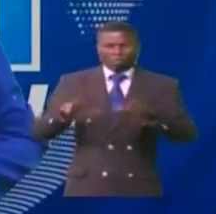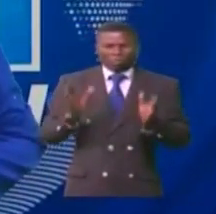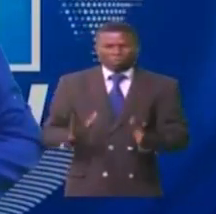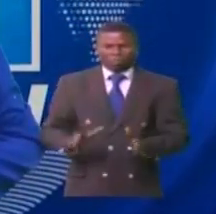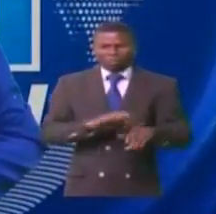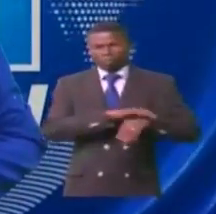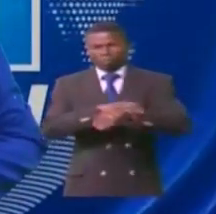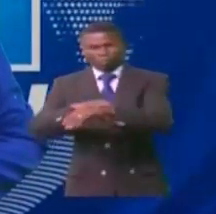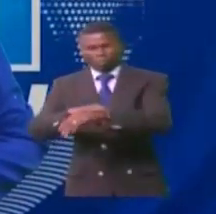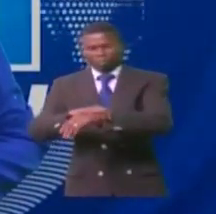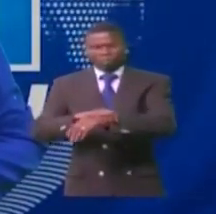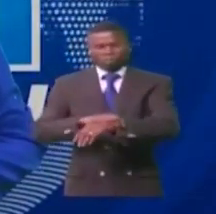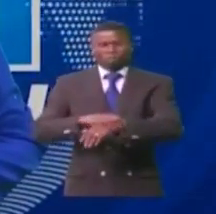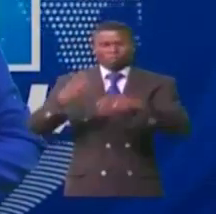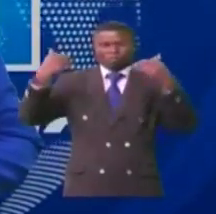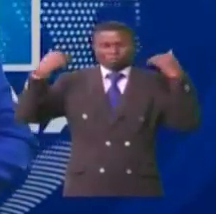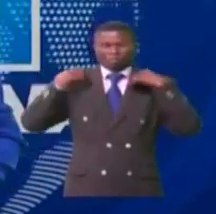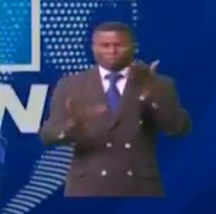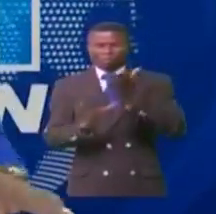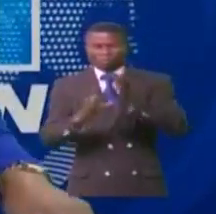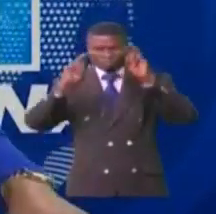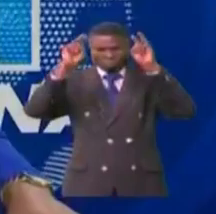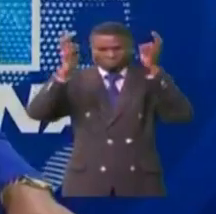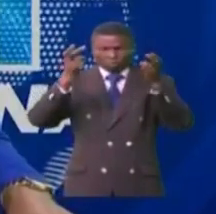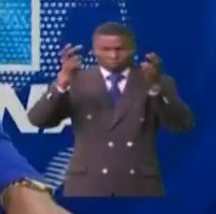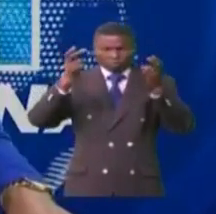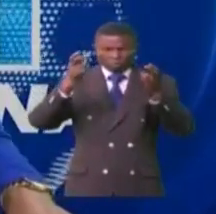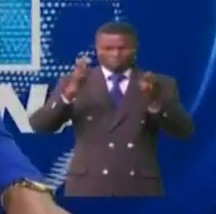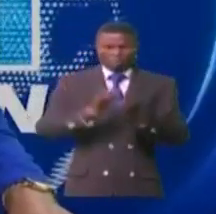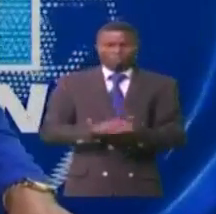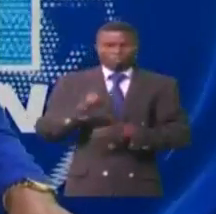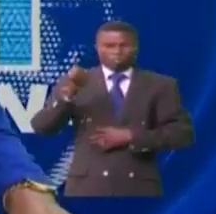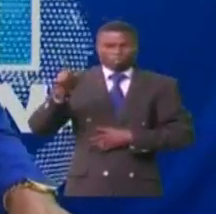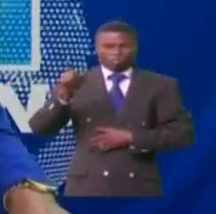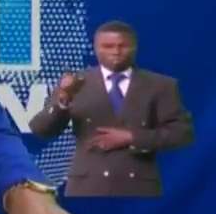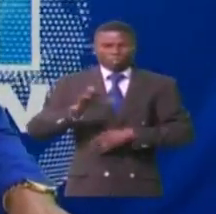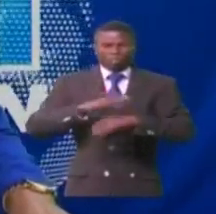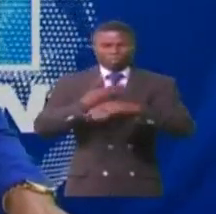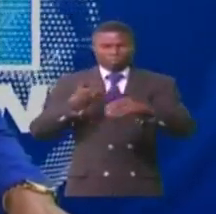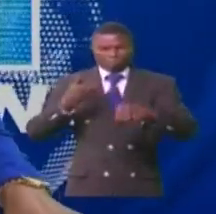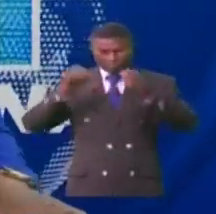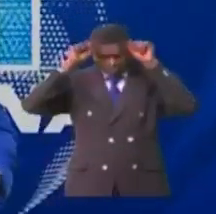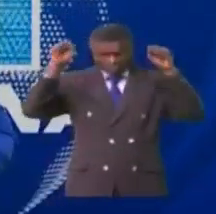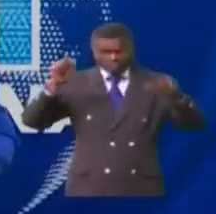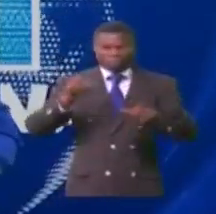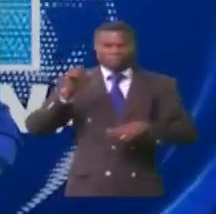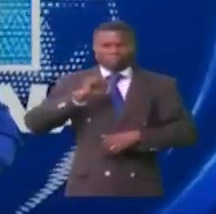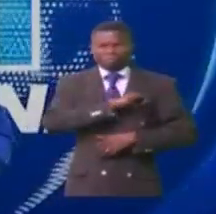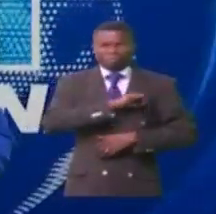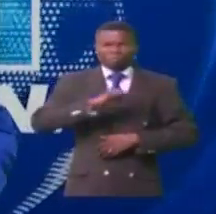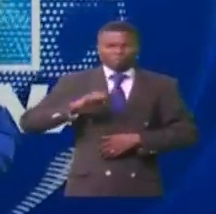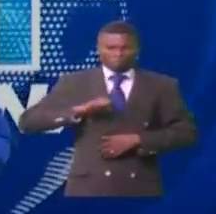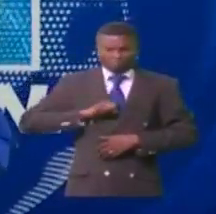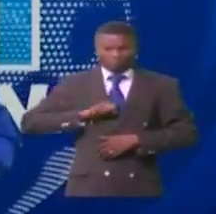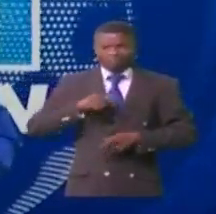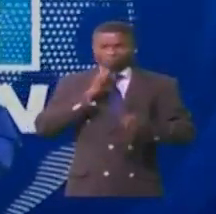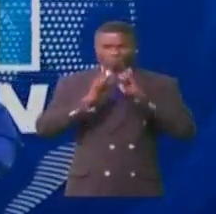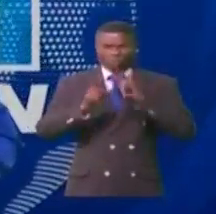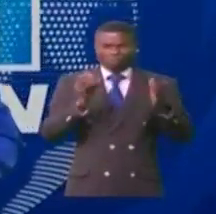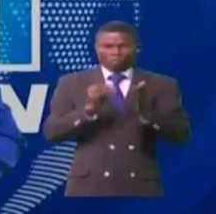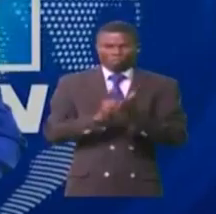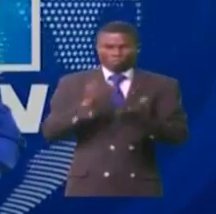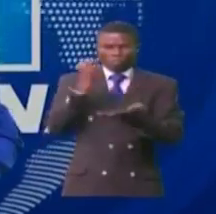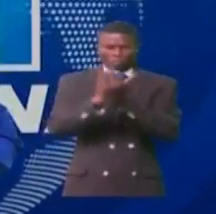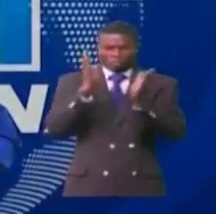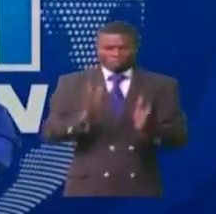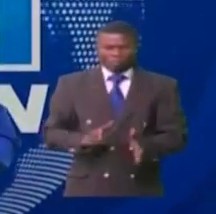conduite par le maire adjoint de la ville de Grigny. Peu avant, le président du Sénat s'est entretenu avec